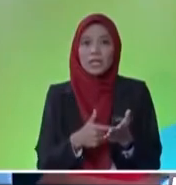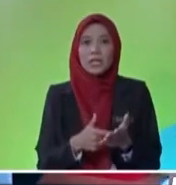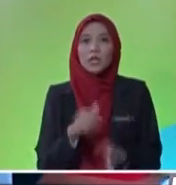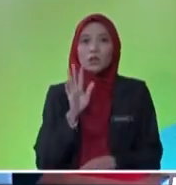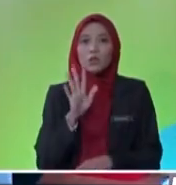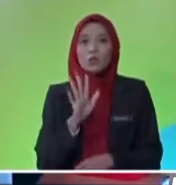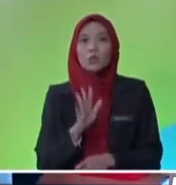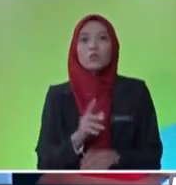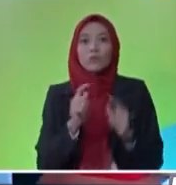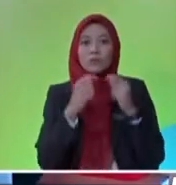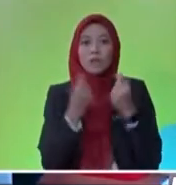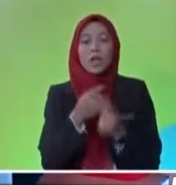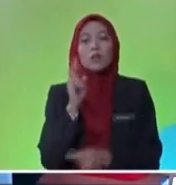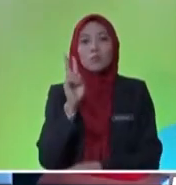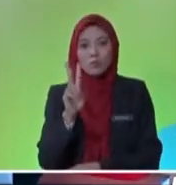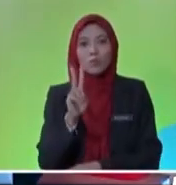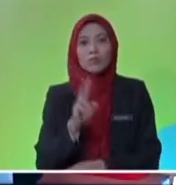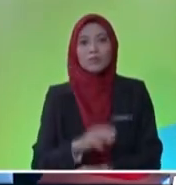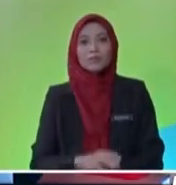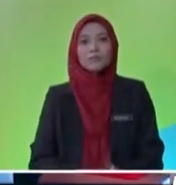tahap dua mu